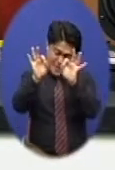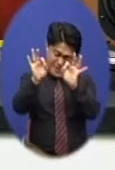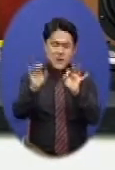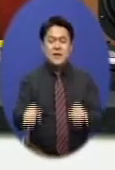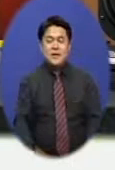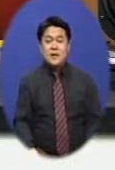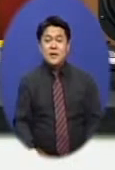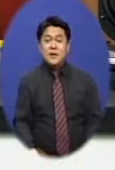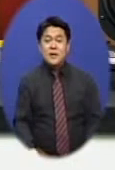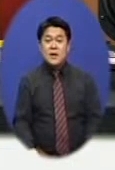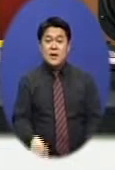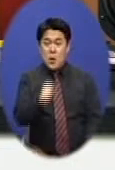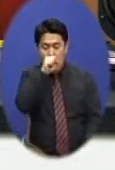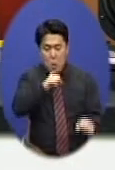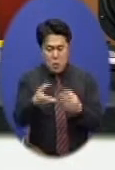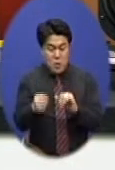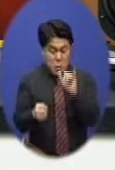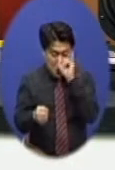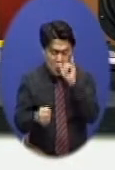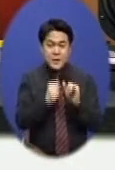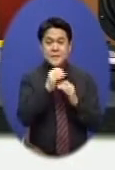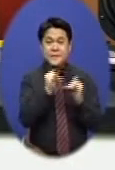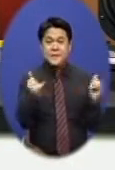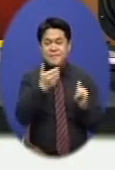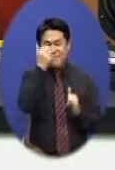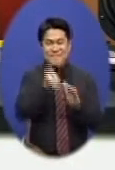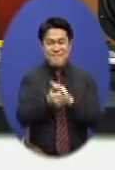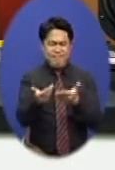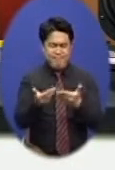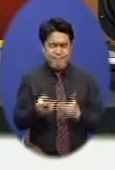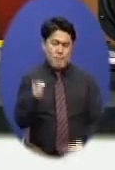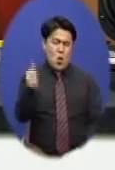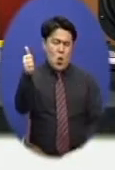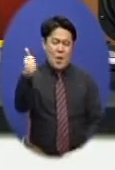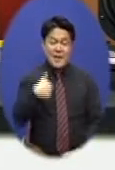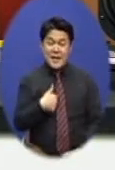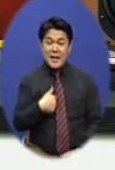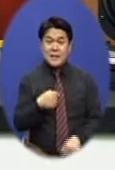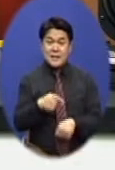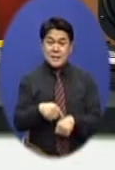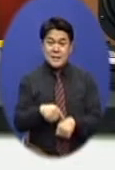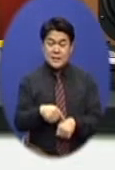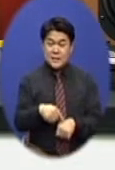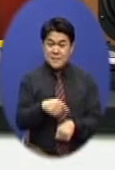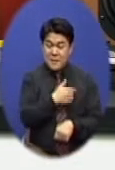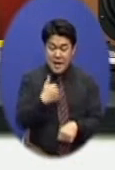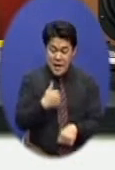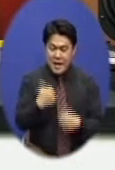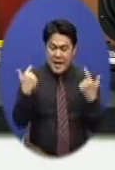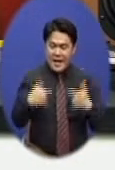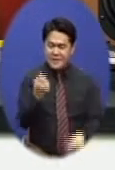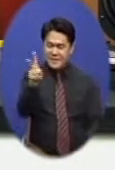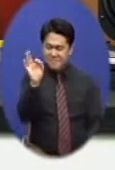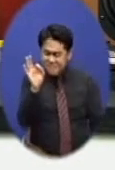하고, 또. 네. 그 서민들의 꿈과 희망을 주잖아요. 와. 그래서 감사합니다. 자주 시간 나는 대로 시청하고 있습니다.